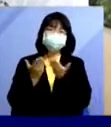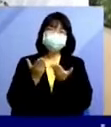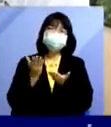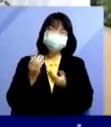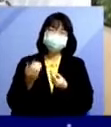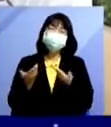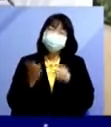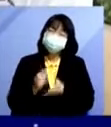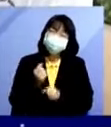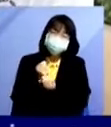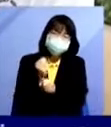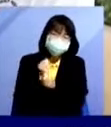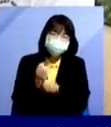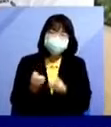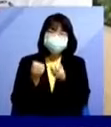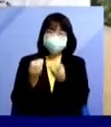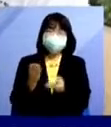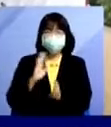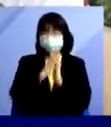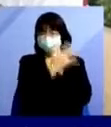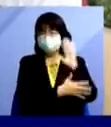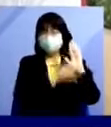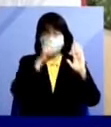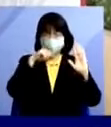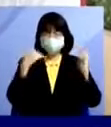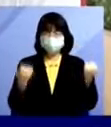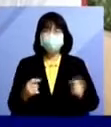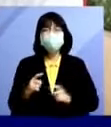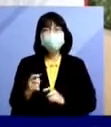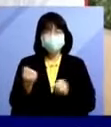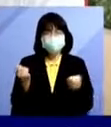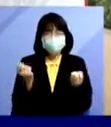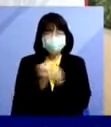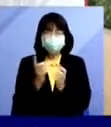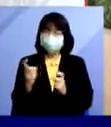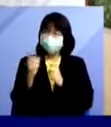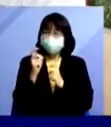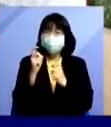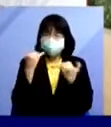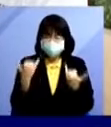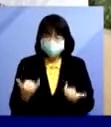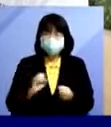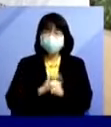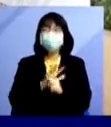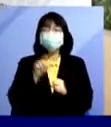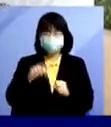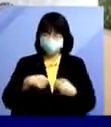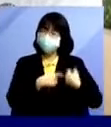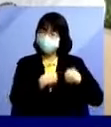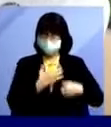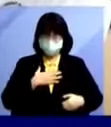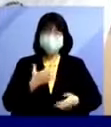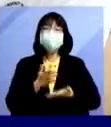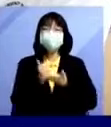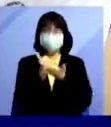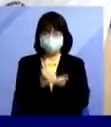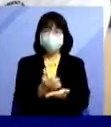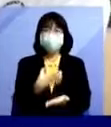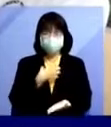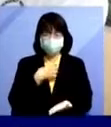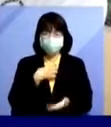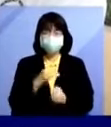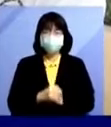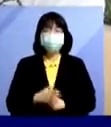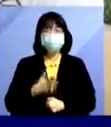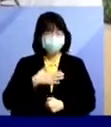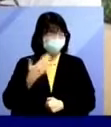คนป่วยช่วงภาวะวิกฤตแบบนี้ครับต้องแบบว่าไปช่วยกันอะไรกันครับผม ก็รู้สึ